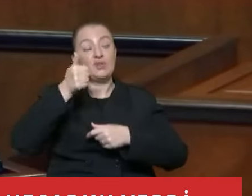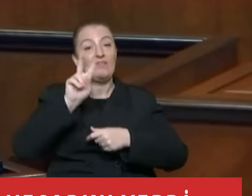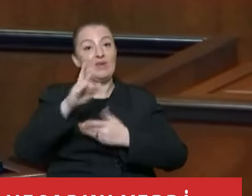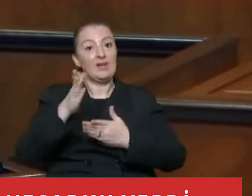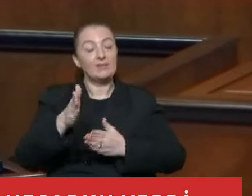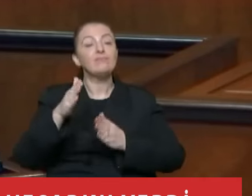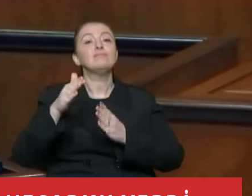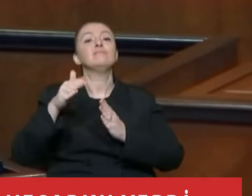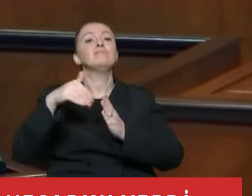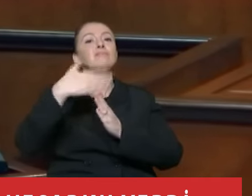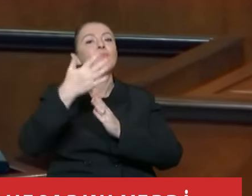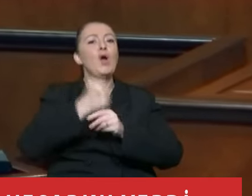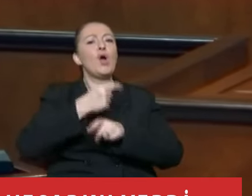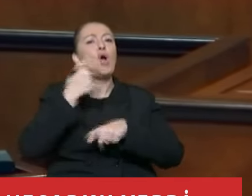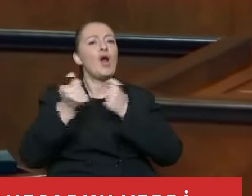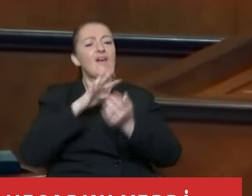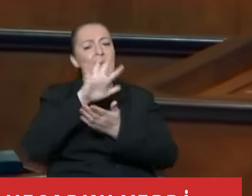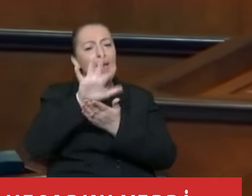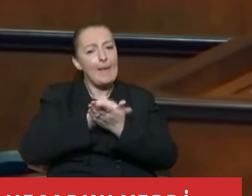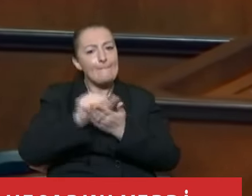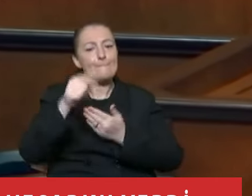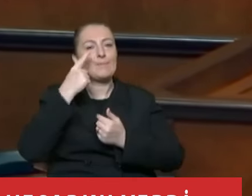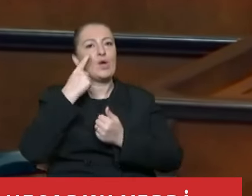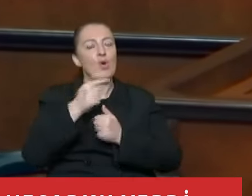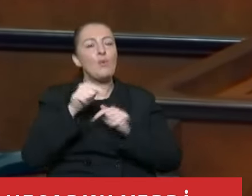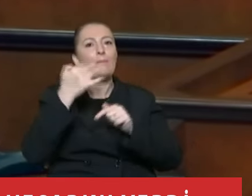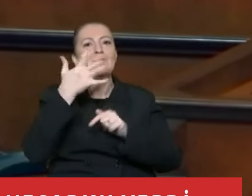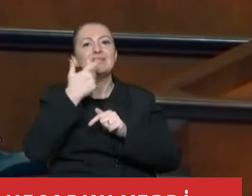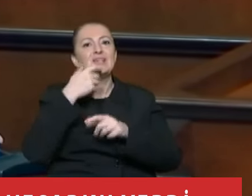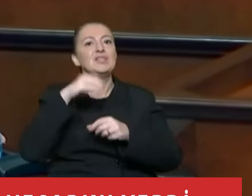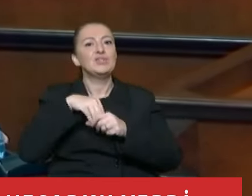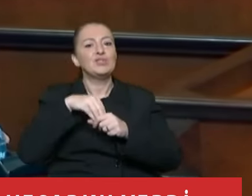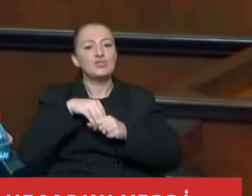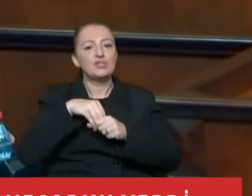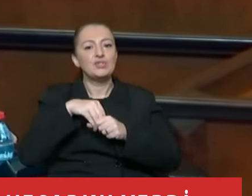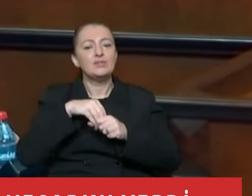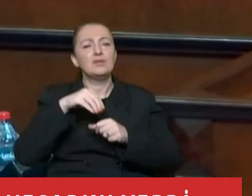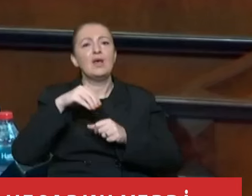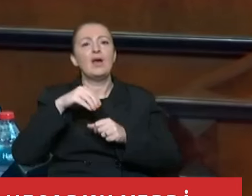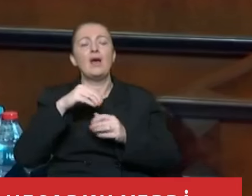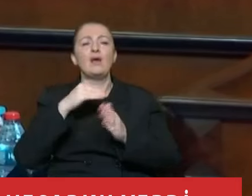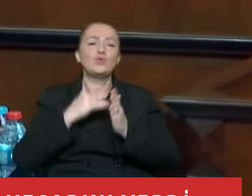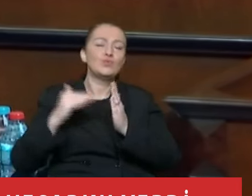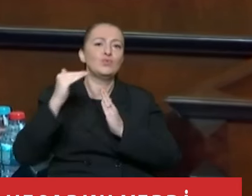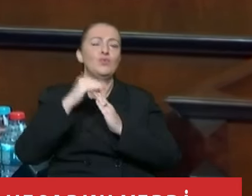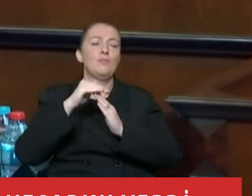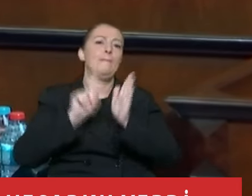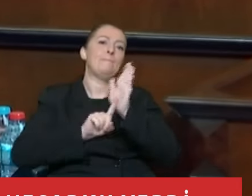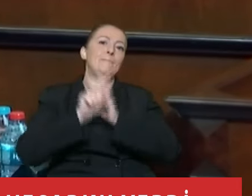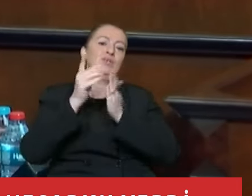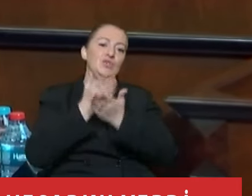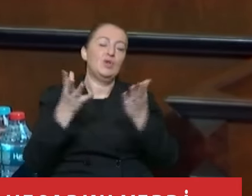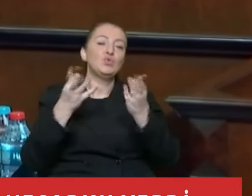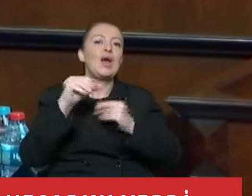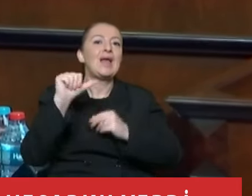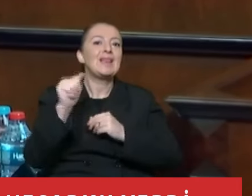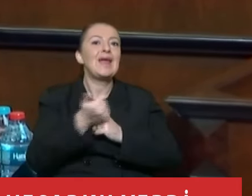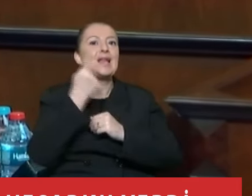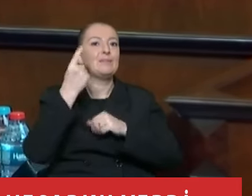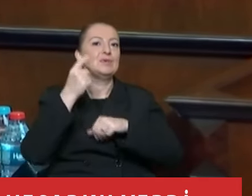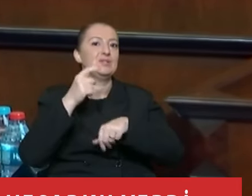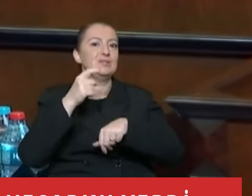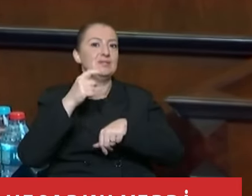Eee görev alan Bütün arkadaşlarıma bu 5 yıl içerisinde Üstün başarılar diliyorum Çok değerli bir